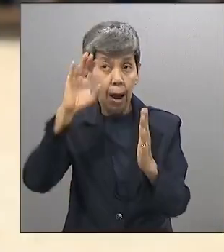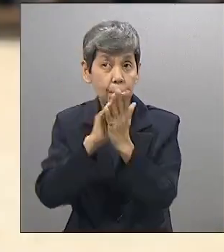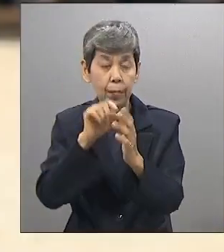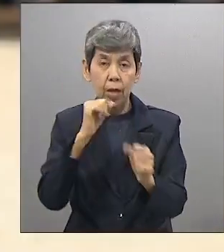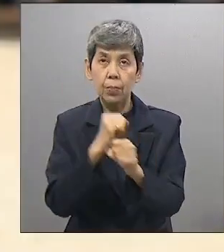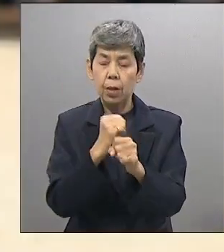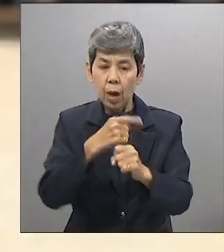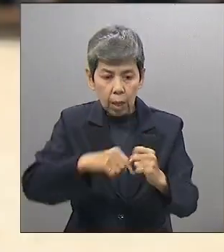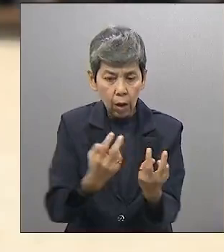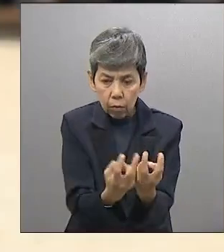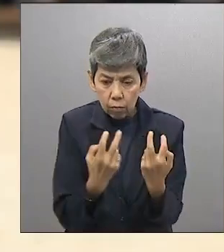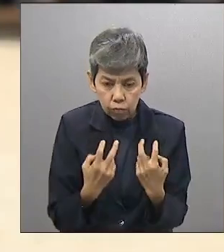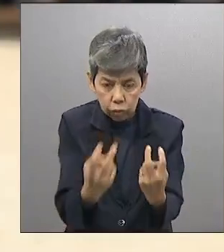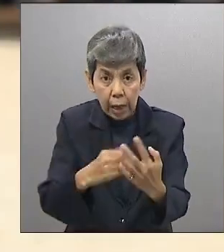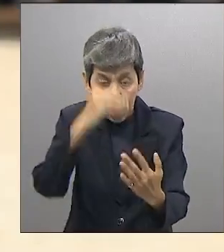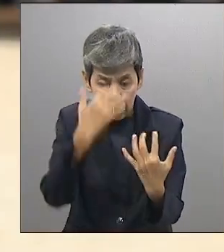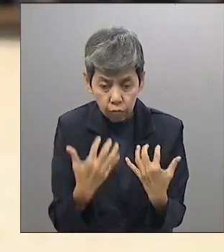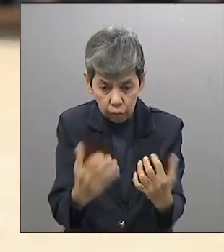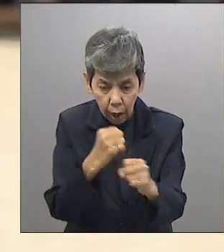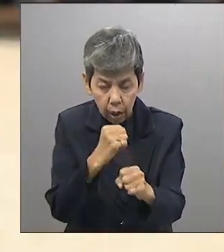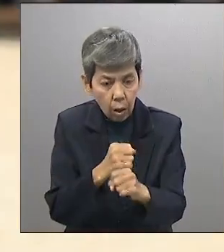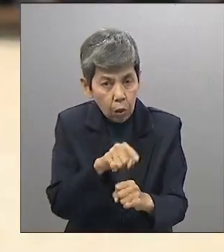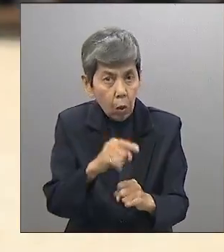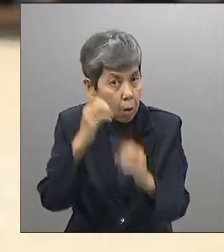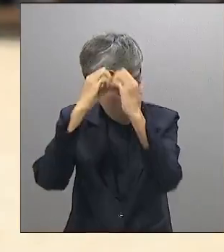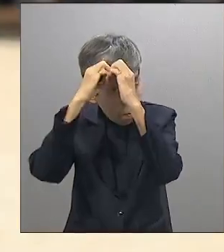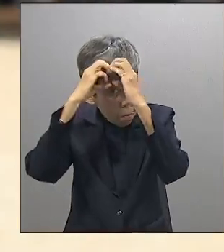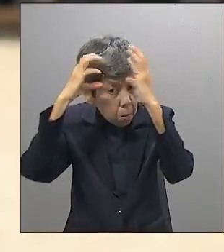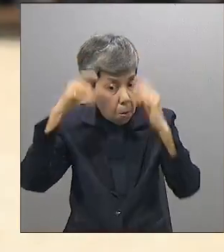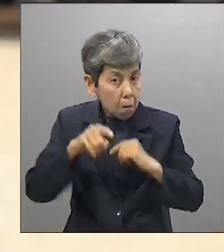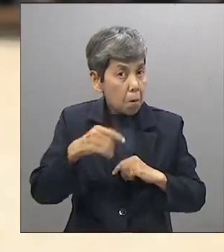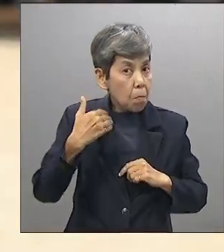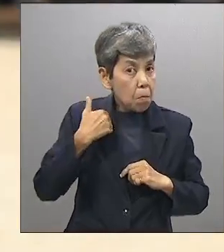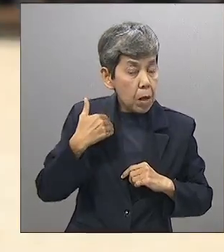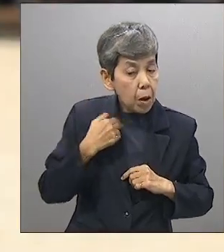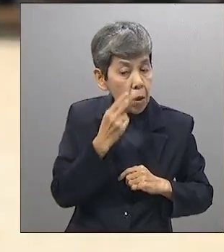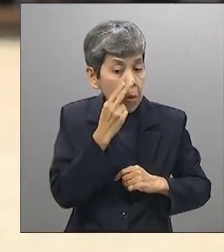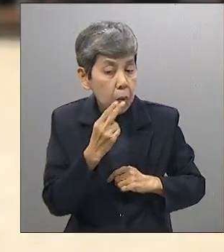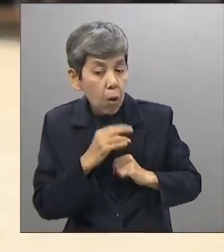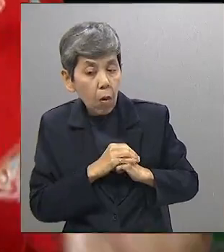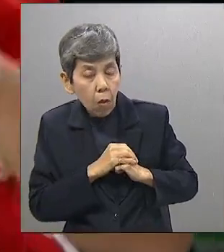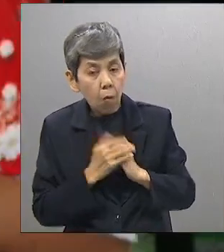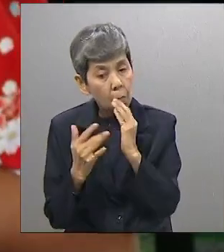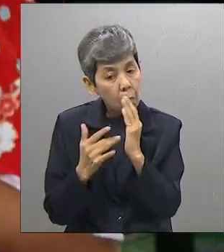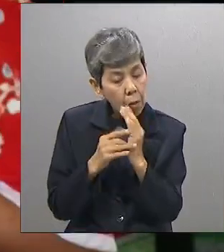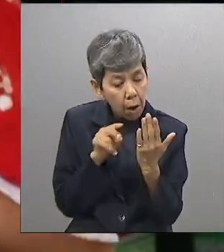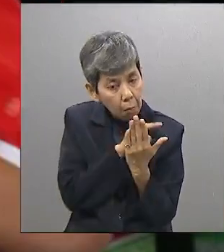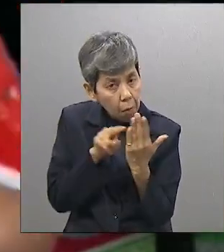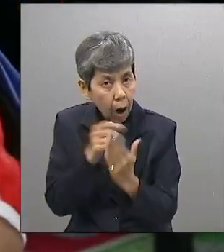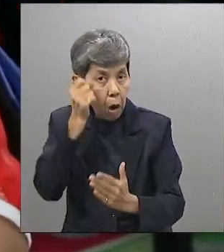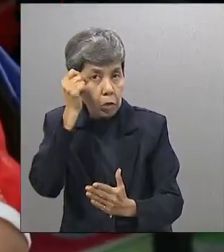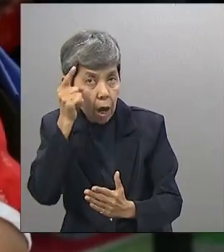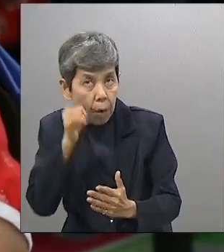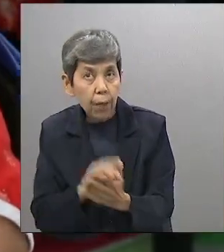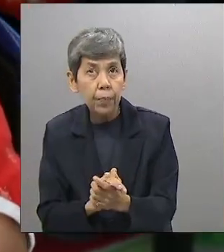ลงสู่นักเรีนชั้นประถมสามารถกอให้เกิดกระบวนการคิดเทคนิคการอ่านและก็